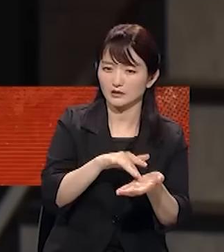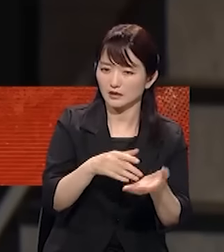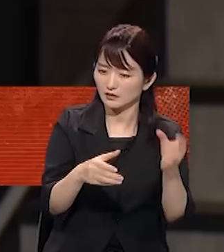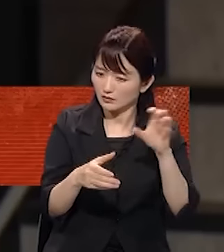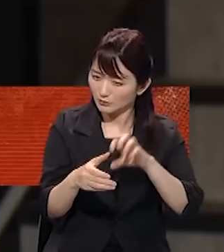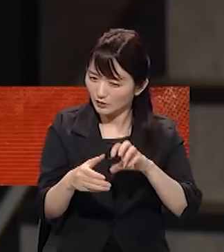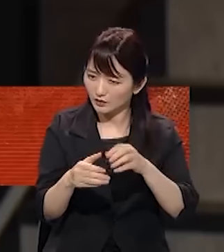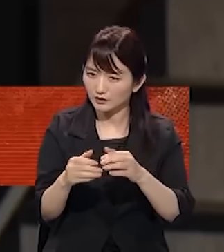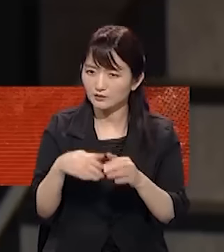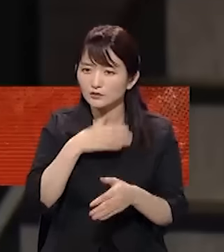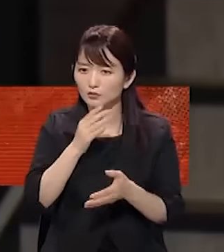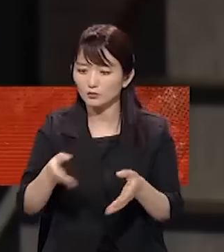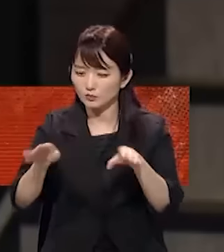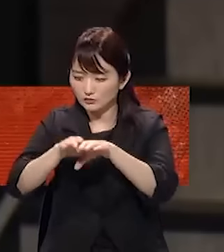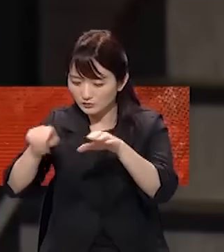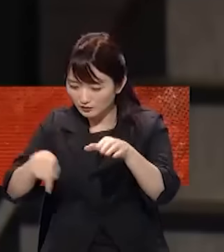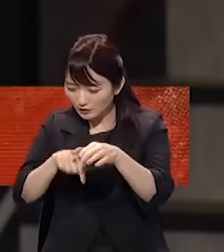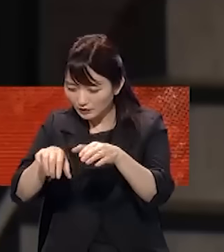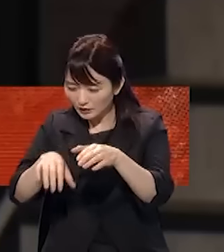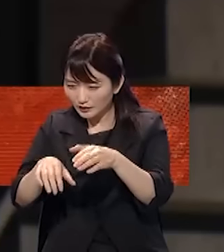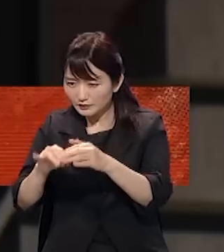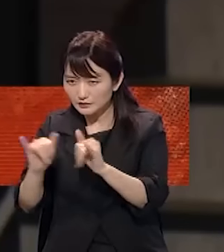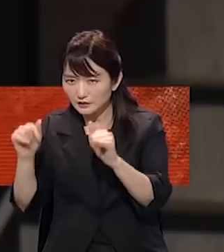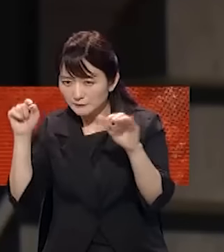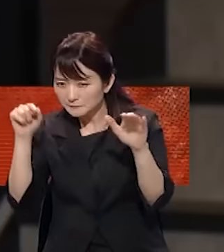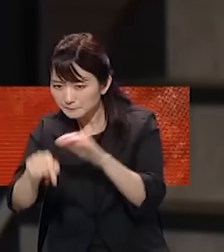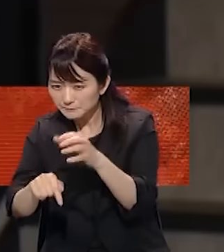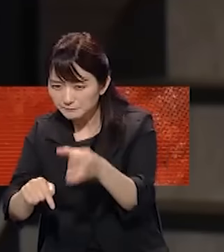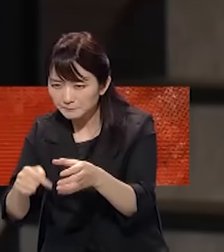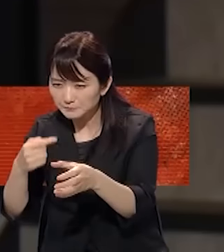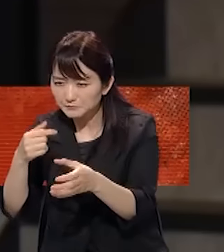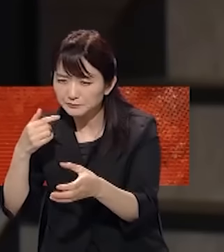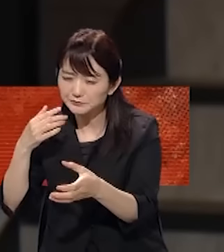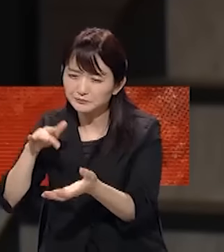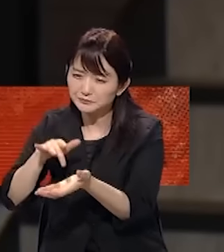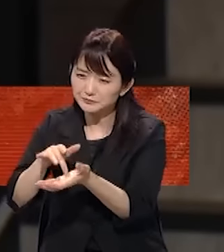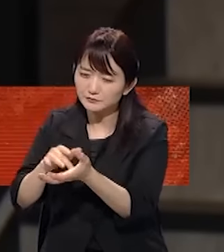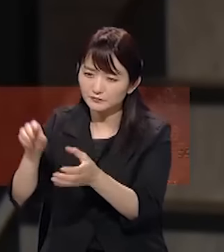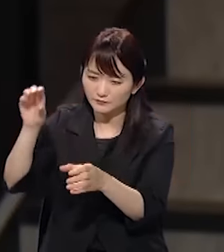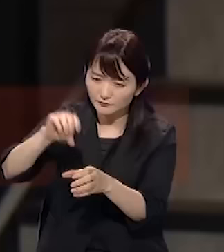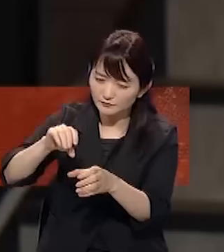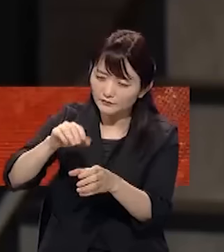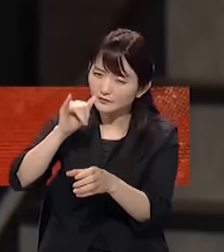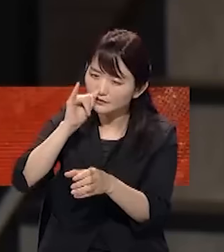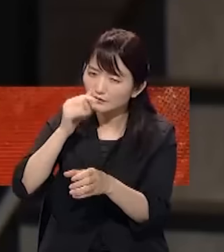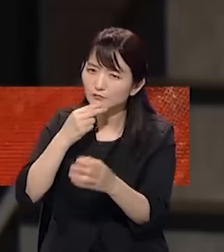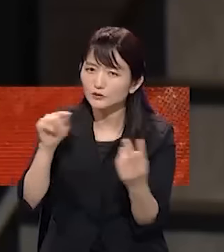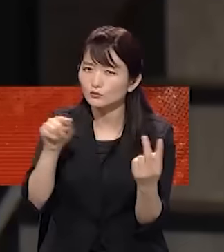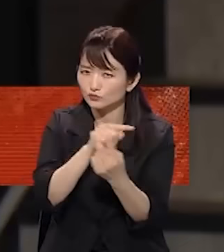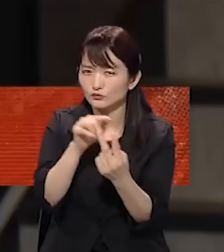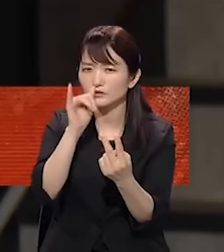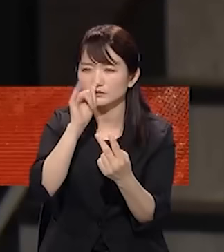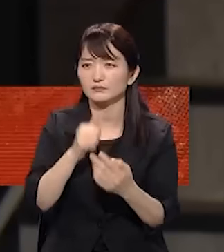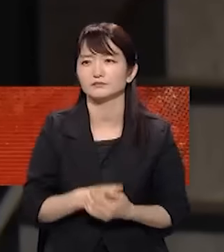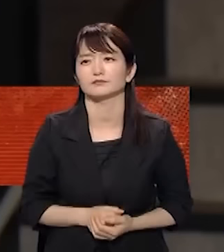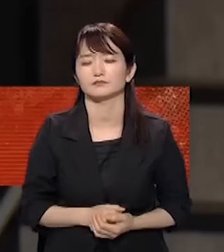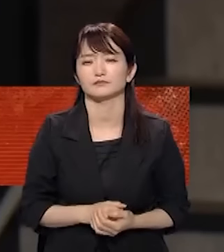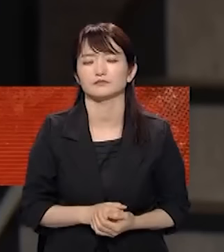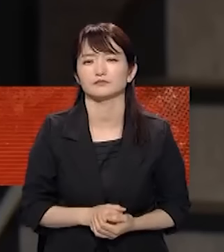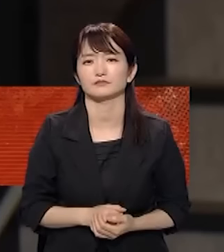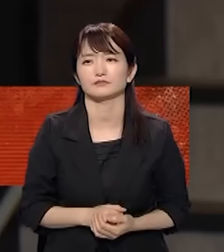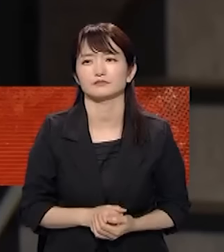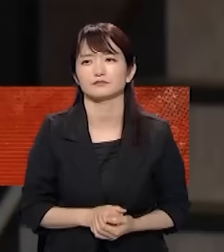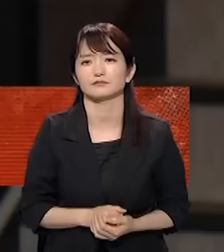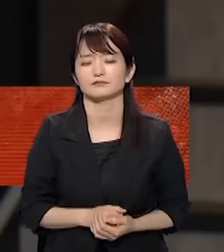봤을 때 외부에서 이렇게 들어와 가지고이 사람들에게 특별히 뭔가 농약을 탈 그럴 그 가능성은 상당히 낮아